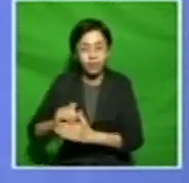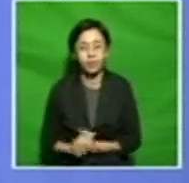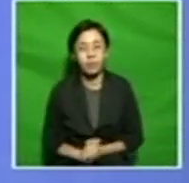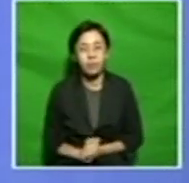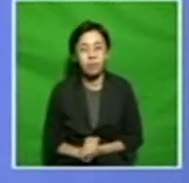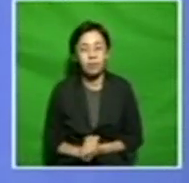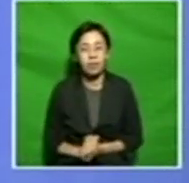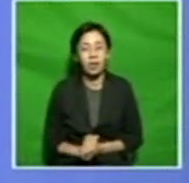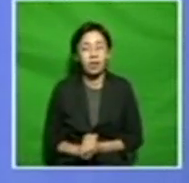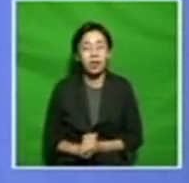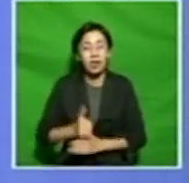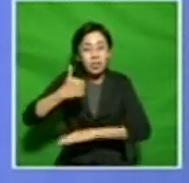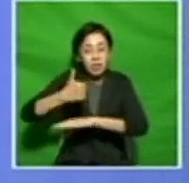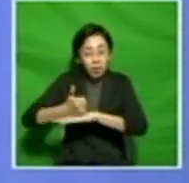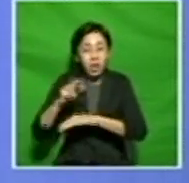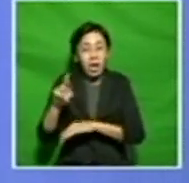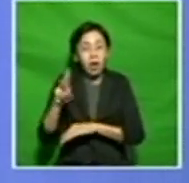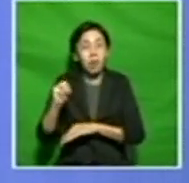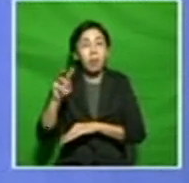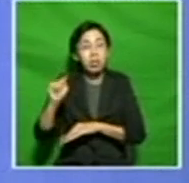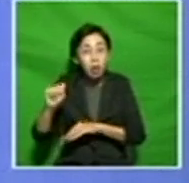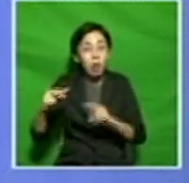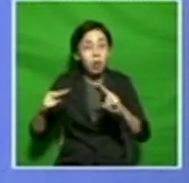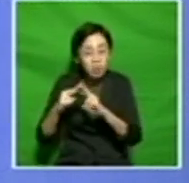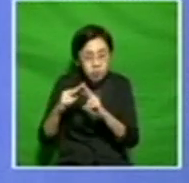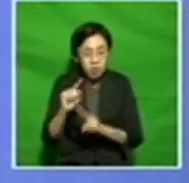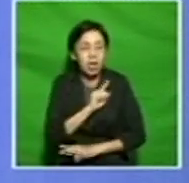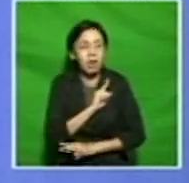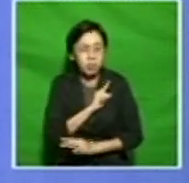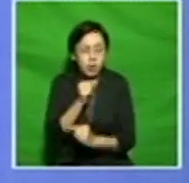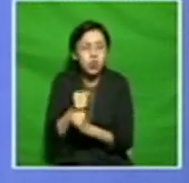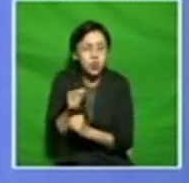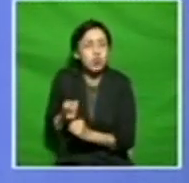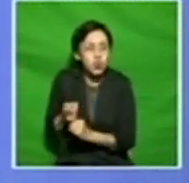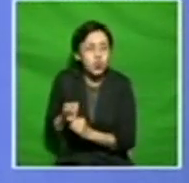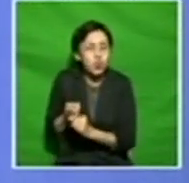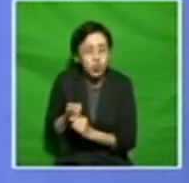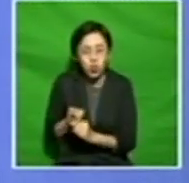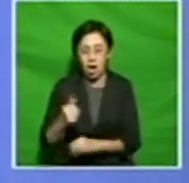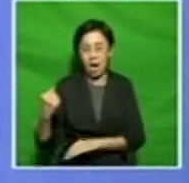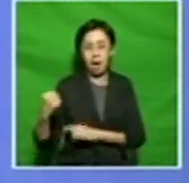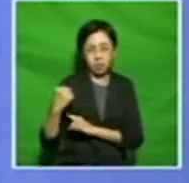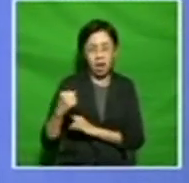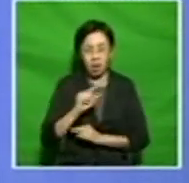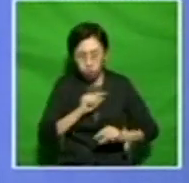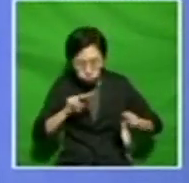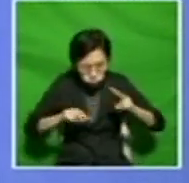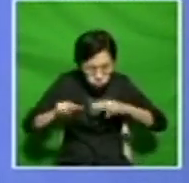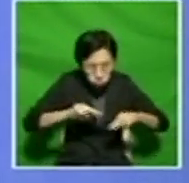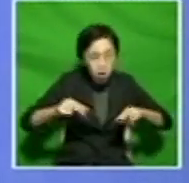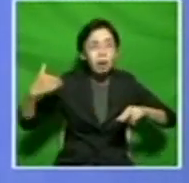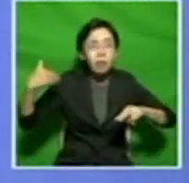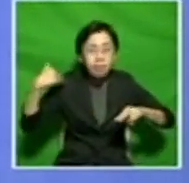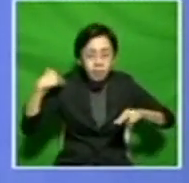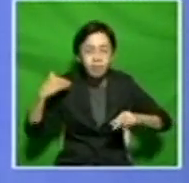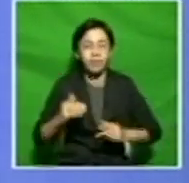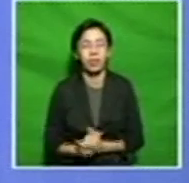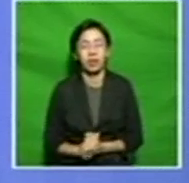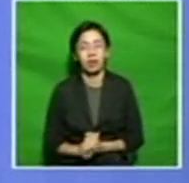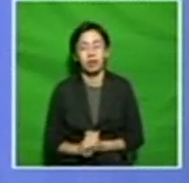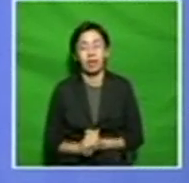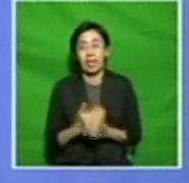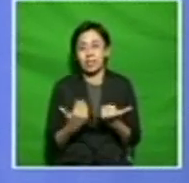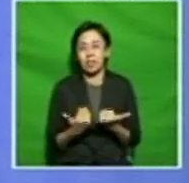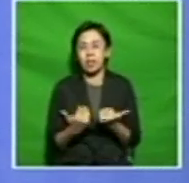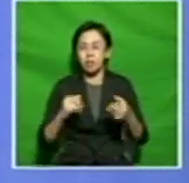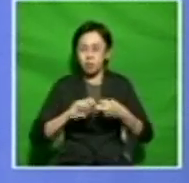รวงท่านก็ยังคงต้องรับผิดชอบอยู่ท่านยังไม่ได้หมดอำนาจท่านยังต้องดูแลอยู่เพียงแต่ว่าในสถานการณ์